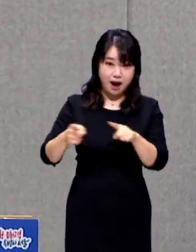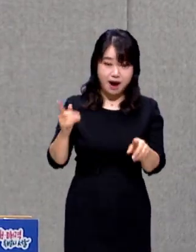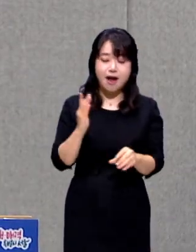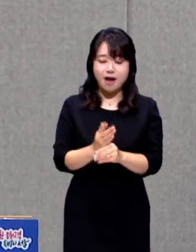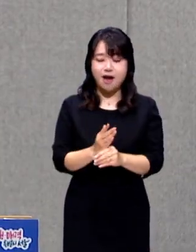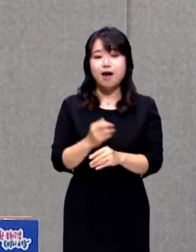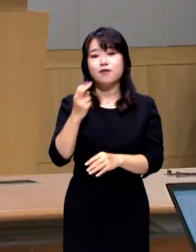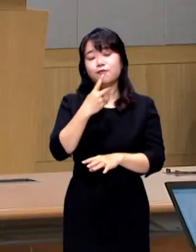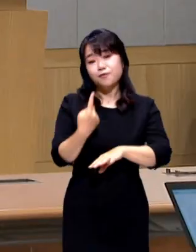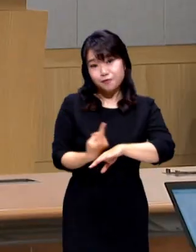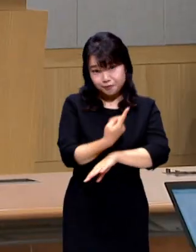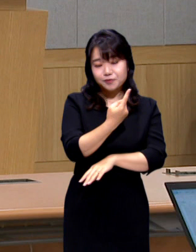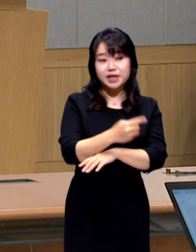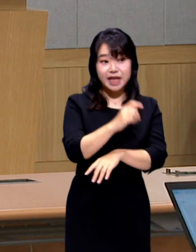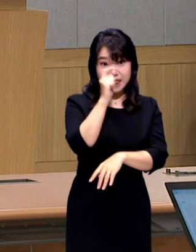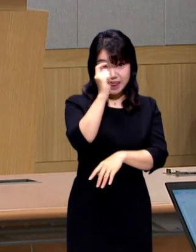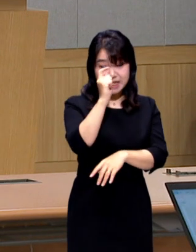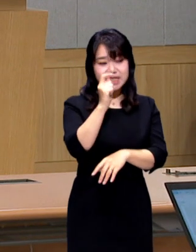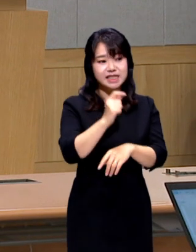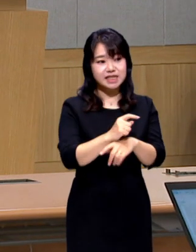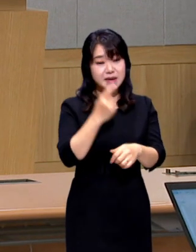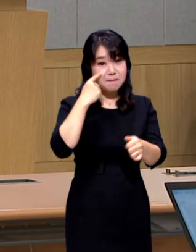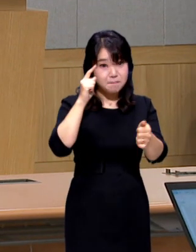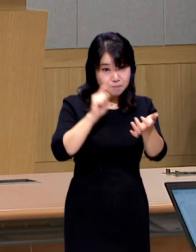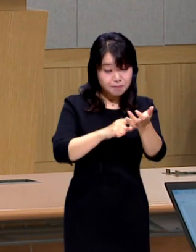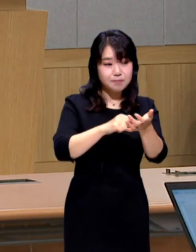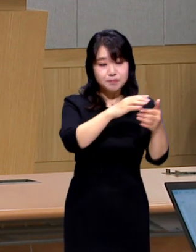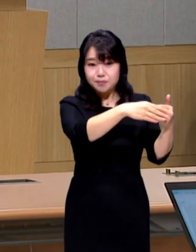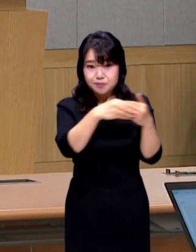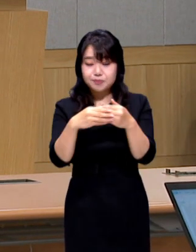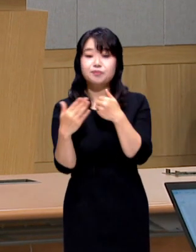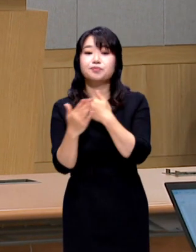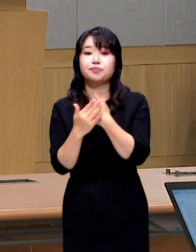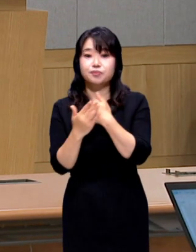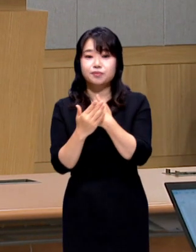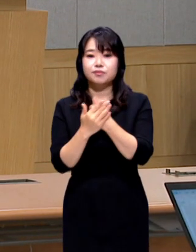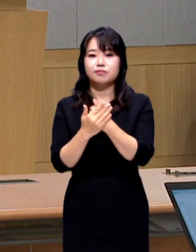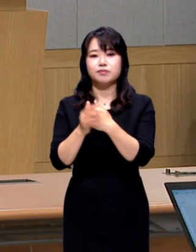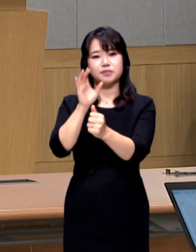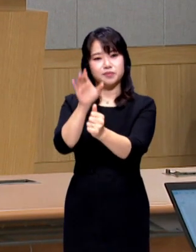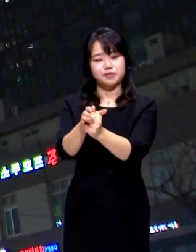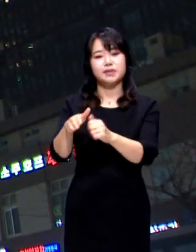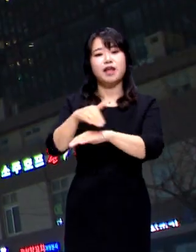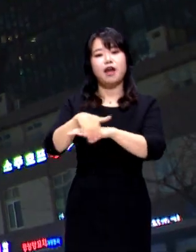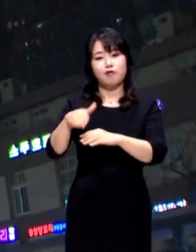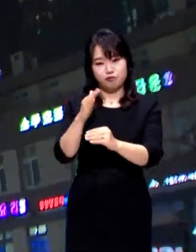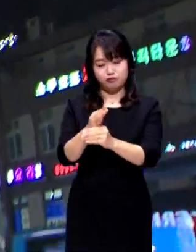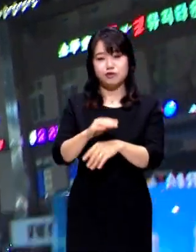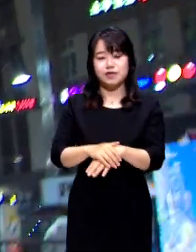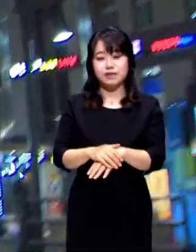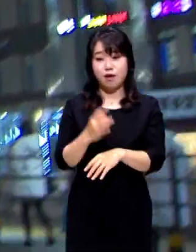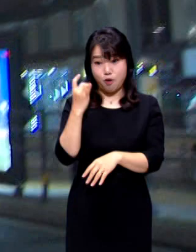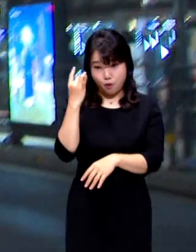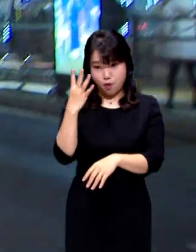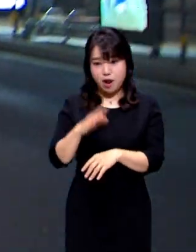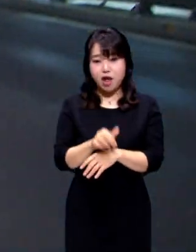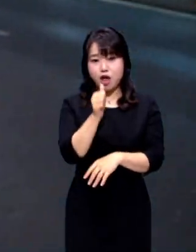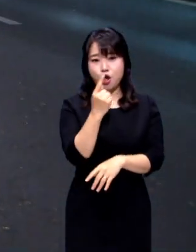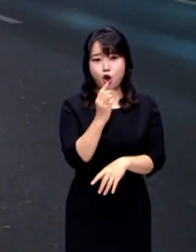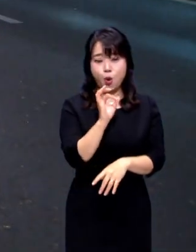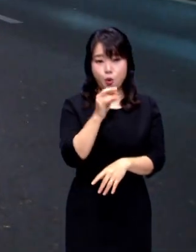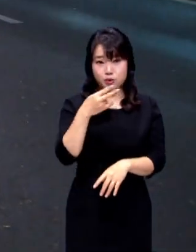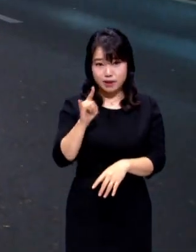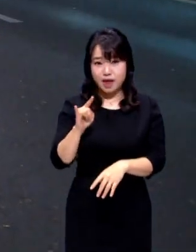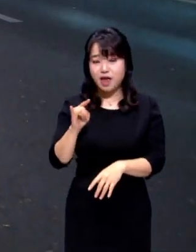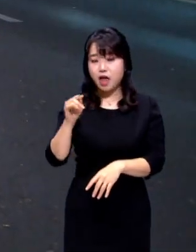이 밖에 택시를 잡아서 태워주는 심야 승차 지원단 운영도 확대합니다. 지금까지는 홍대 입구와 종각